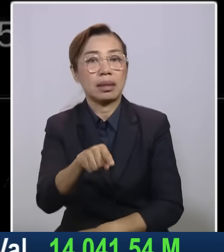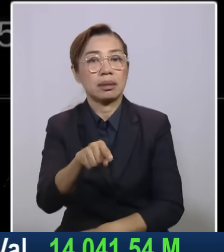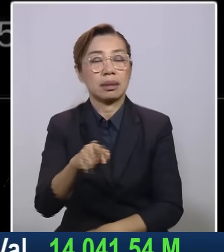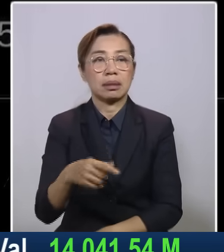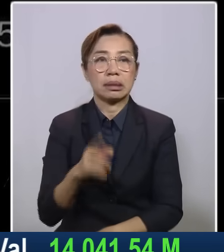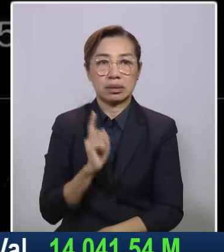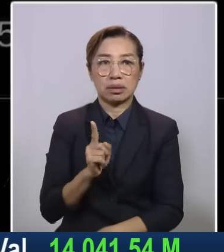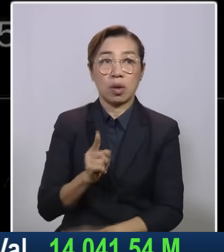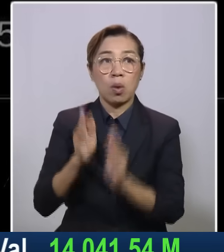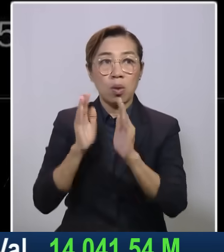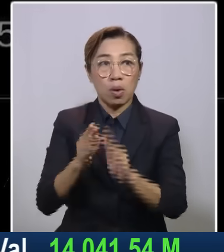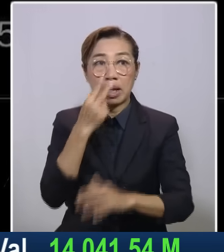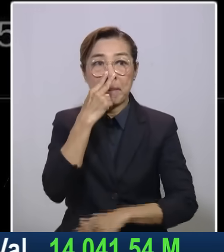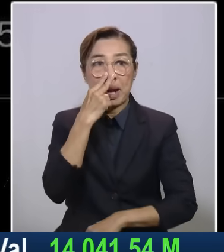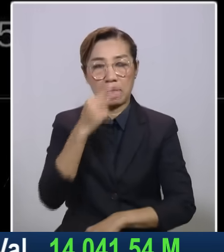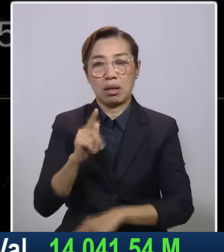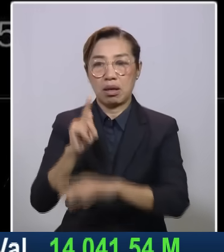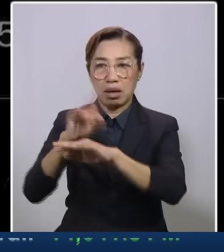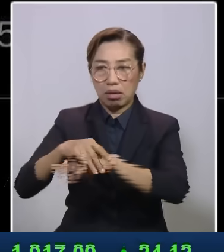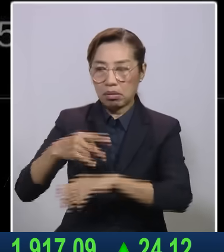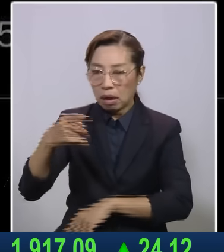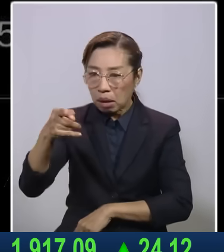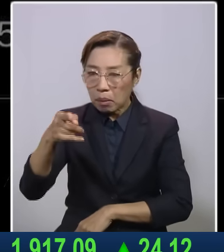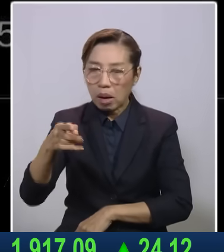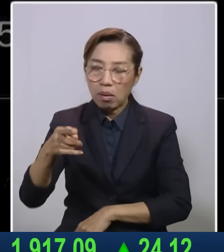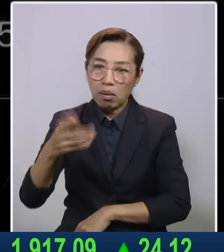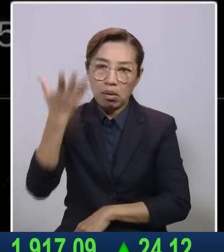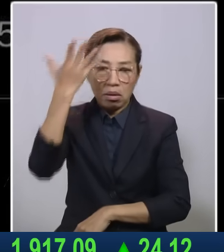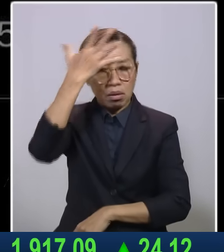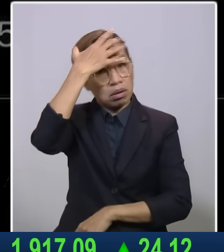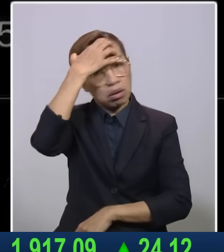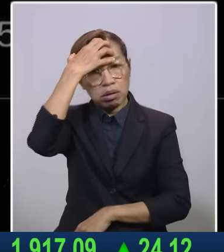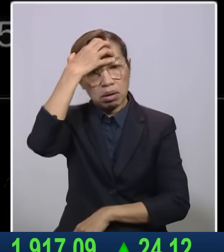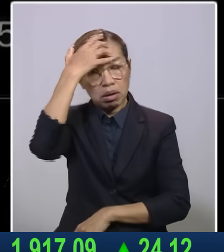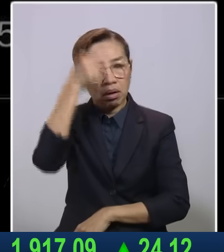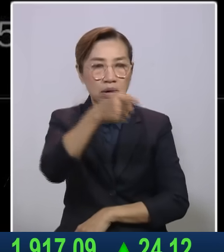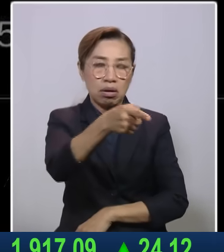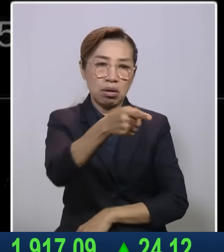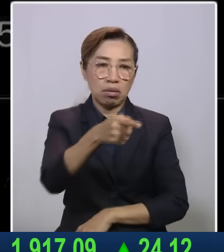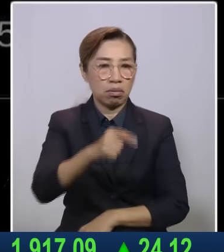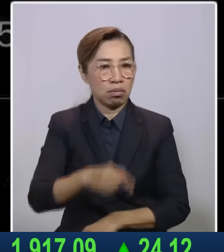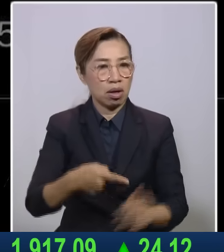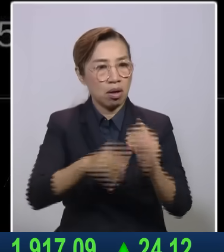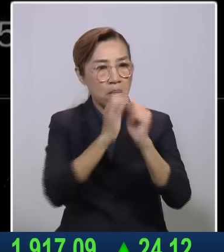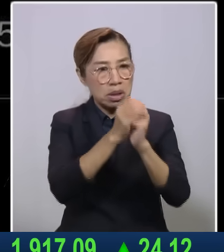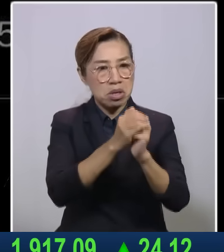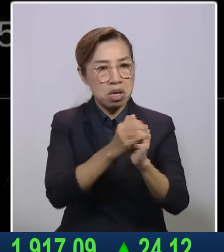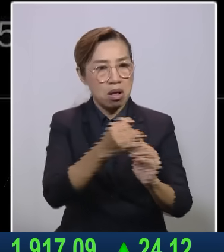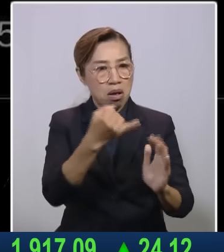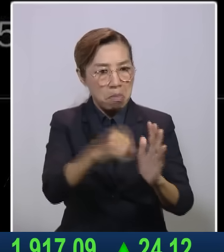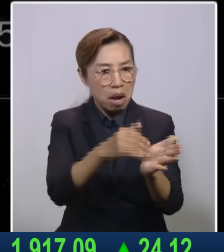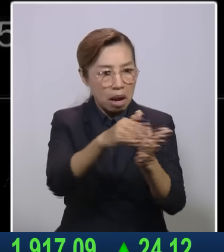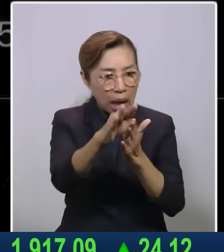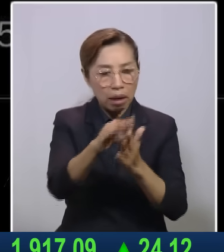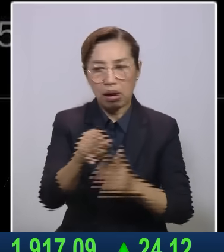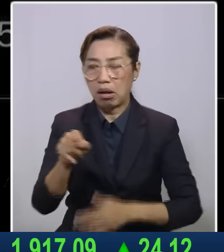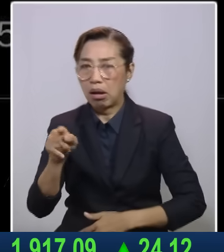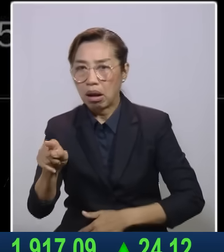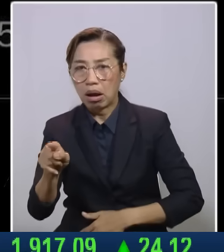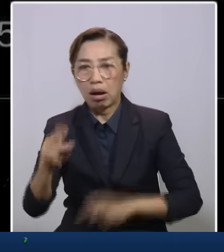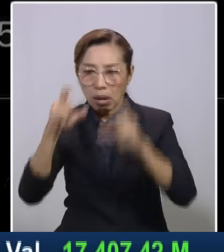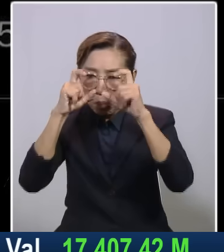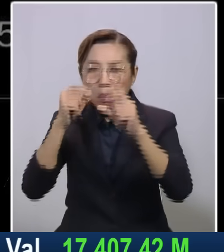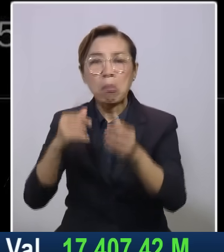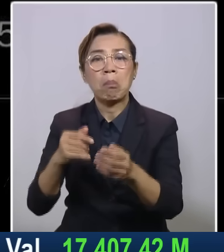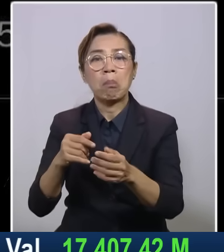นะคะผลสอบคือผิดทั้งคู่ปูอัดรอดแต่แจ้ไม่รอดค่าของคนอยู่ที่คนของใครสุดๆพรรคการ